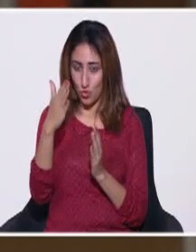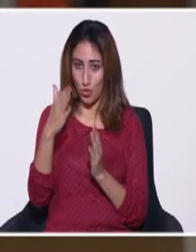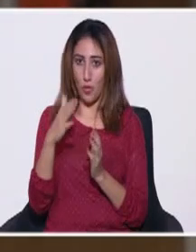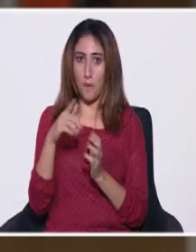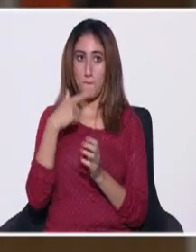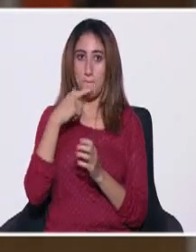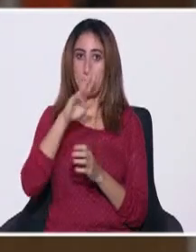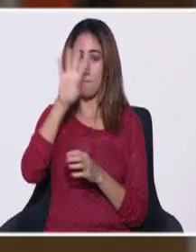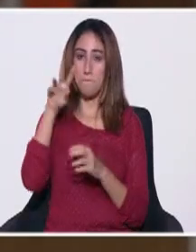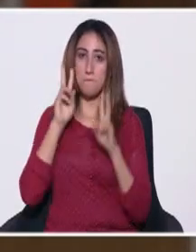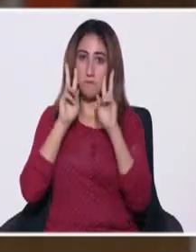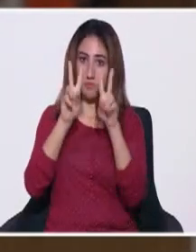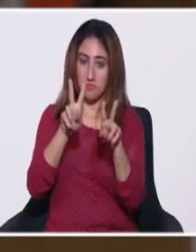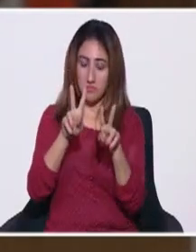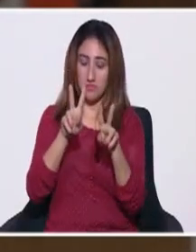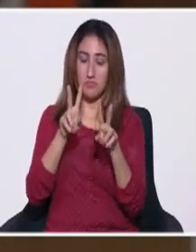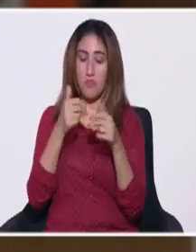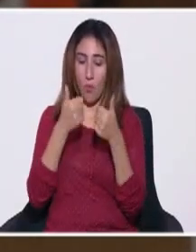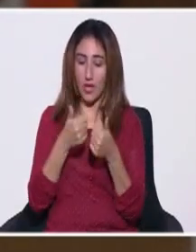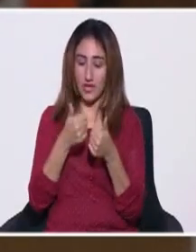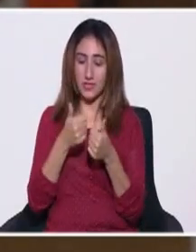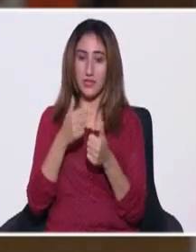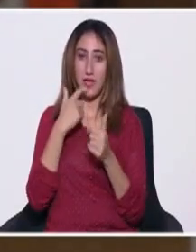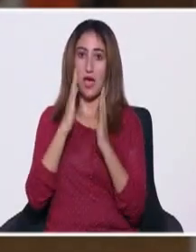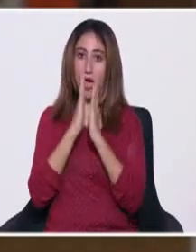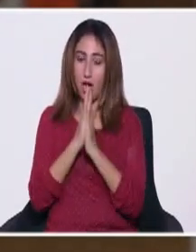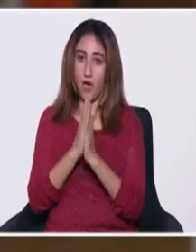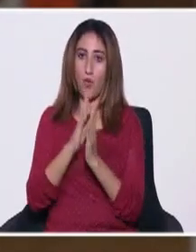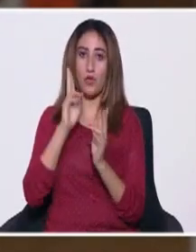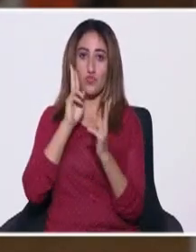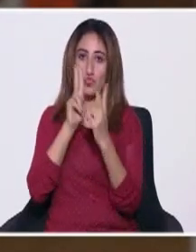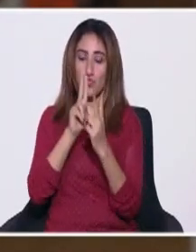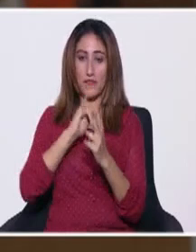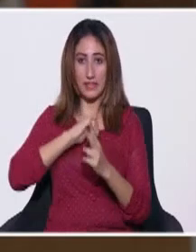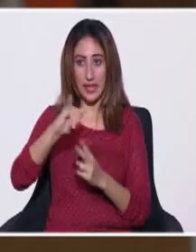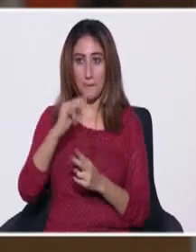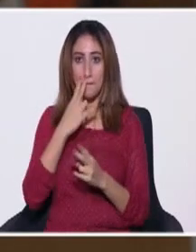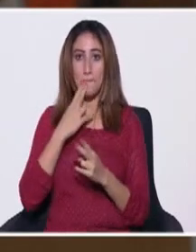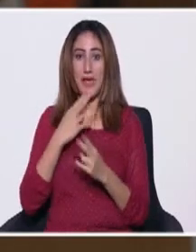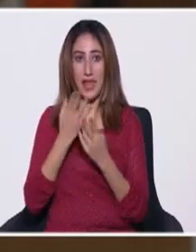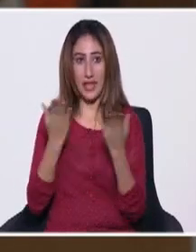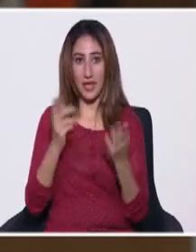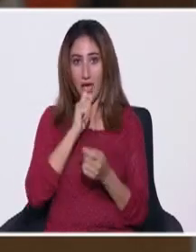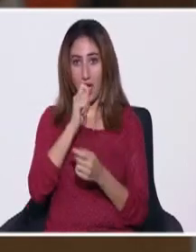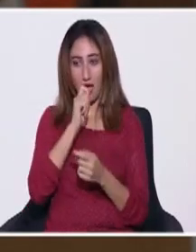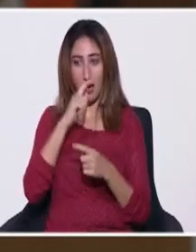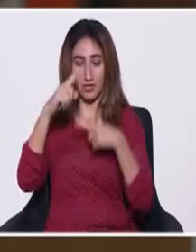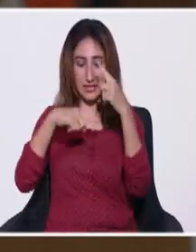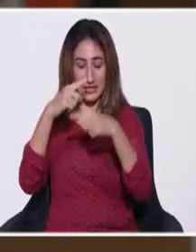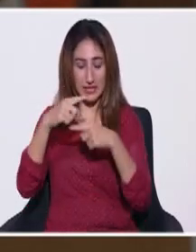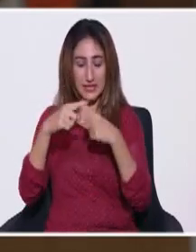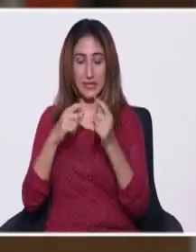حسن مشاهدتكم، ونرجو ان نلقاكم دائما على خير في حلقاتنا القادمه